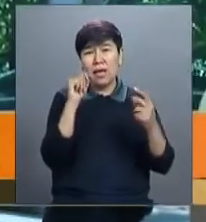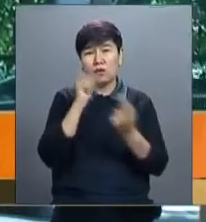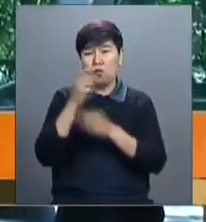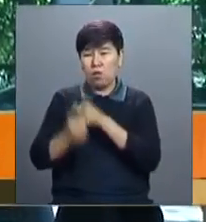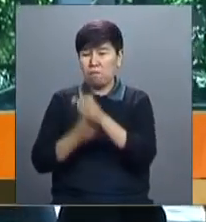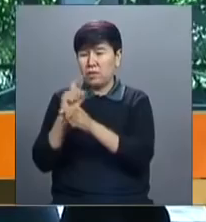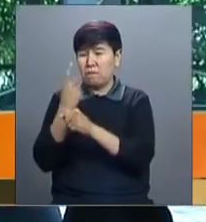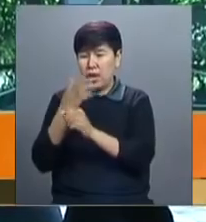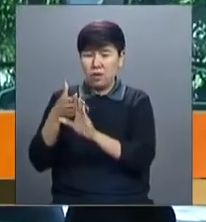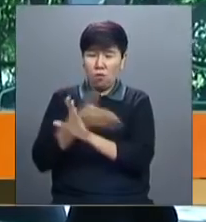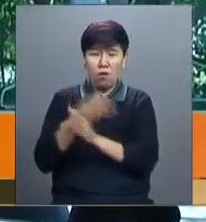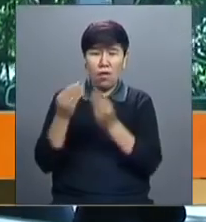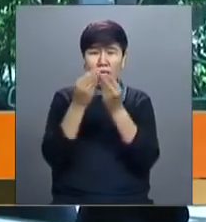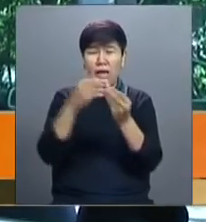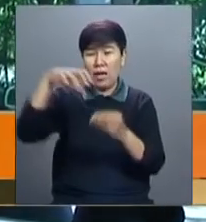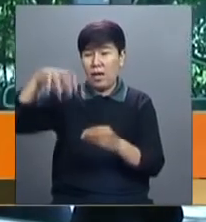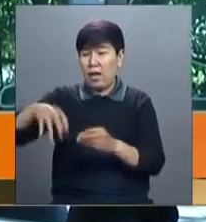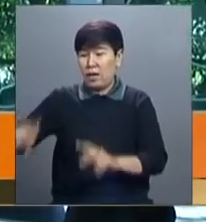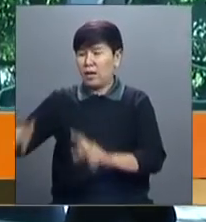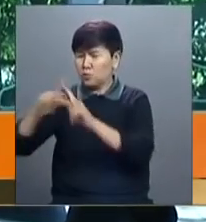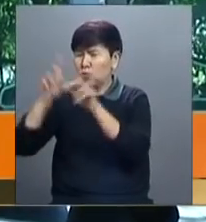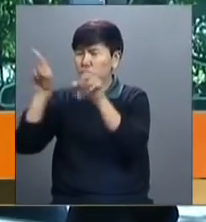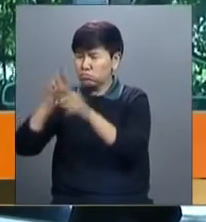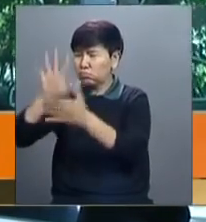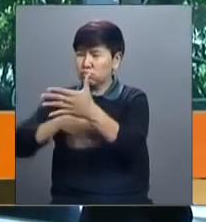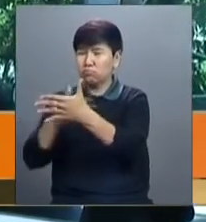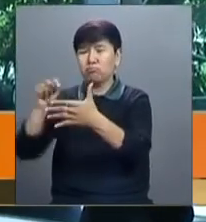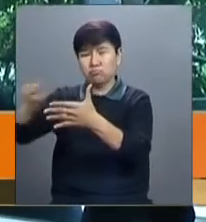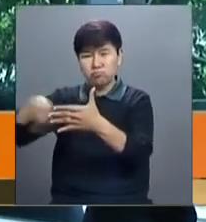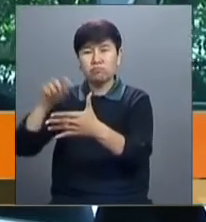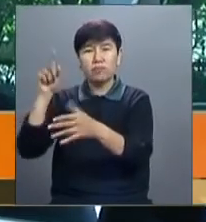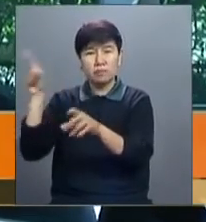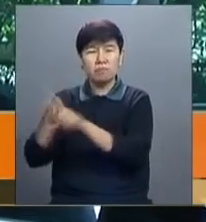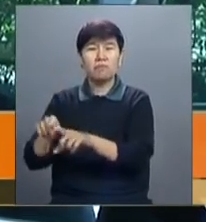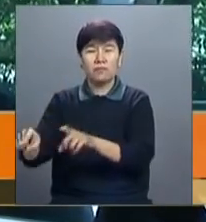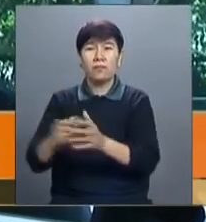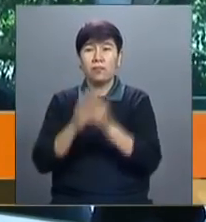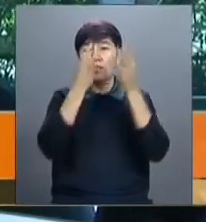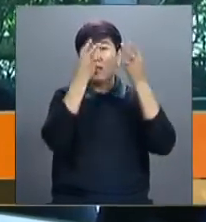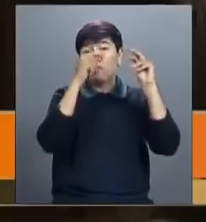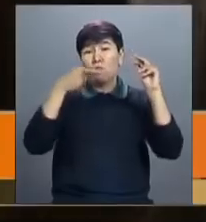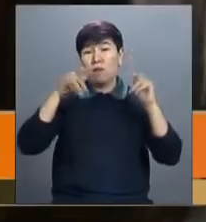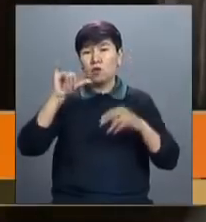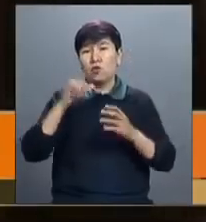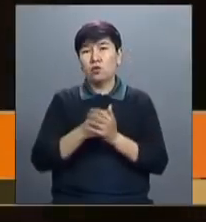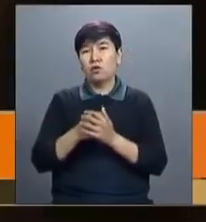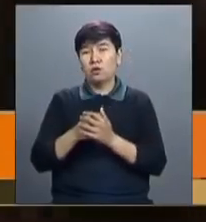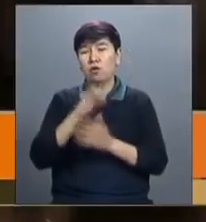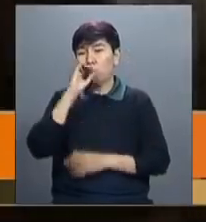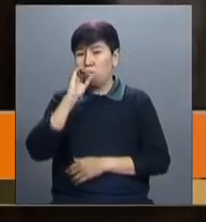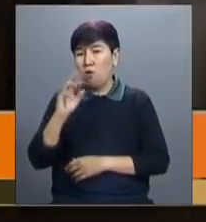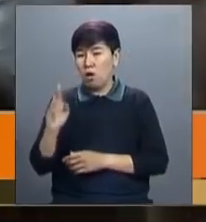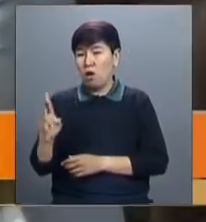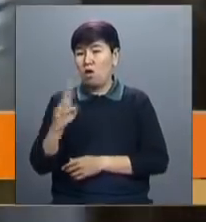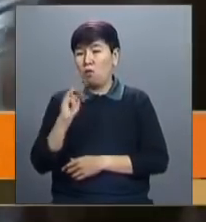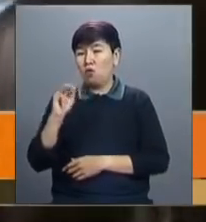ใหม่ซึ่งทุกกระทรวงก็มีมาตรการนี้เช่นเดียวกันทางนี้ยังเปิดเผยว่านายกรัฐมนตรีได้แจ้งกับรัฐมนตรีทั้ง4ค